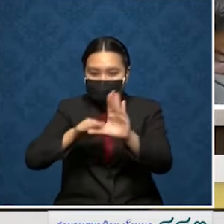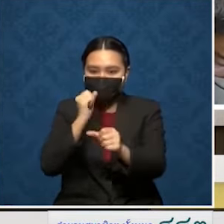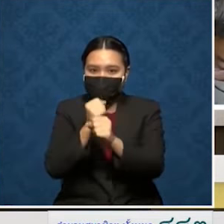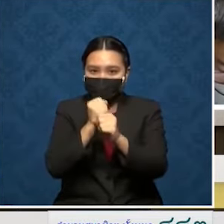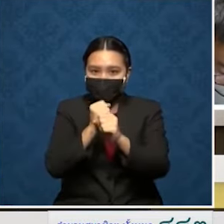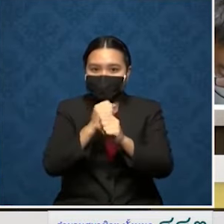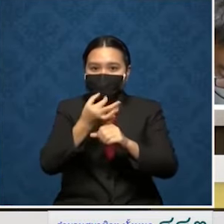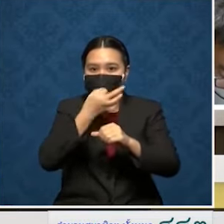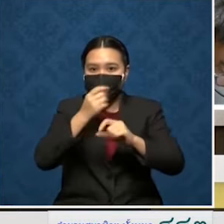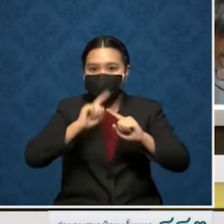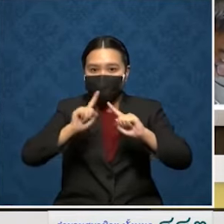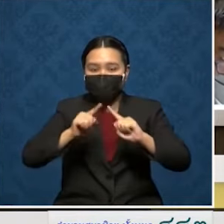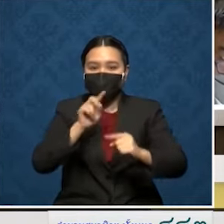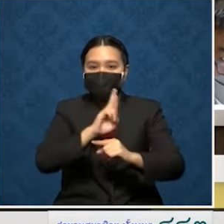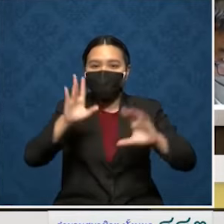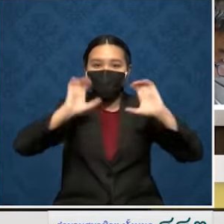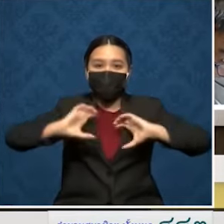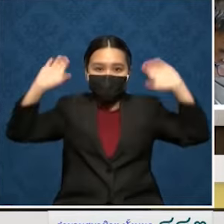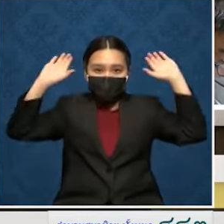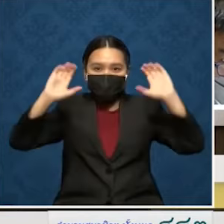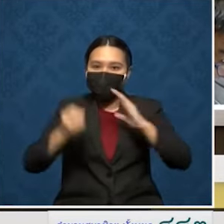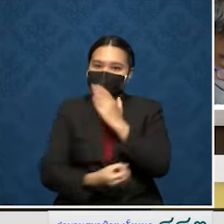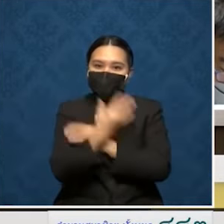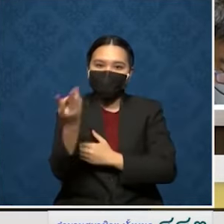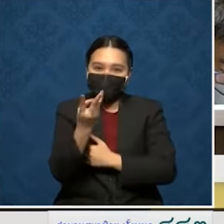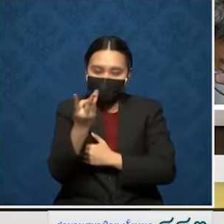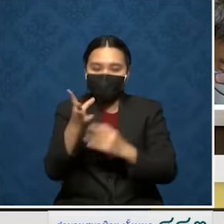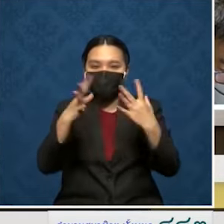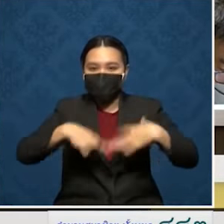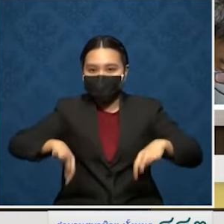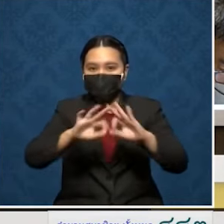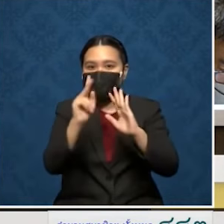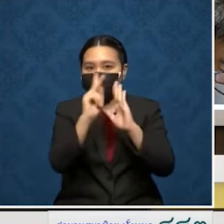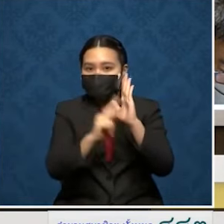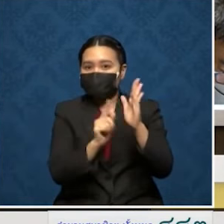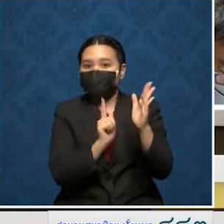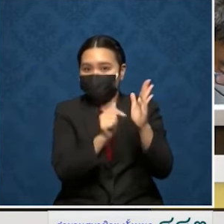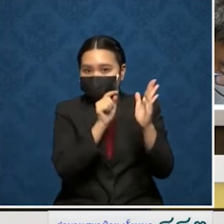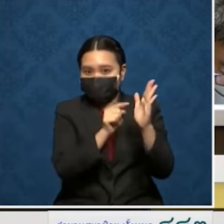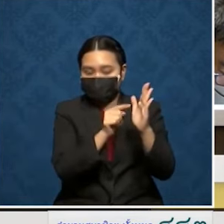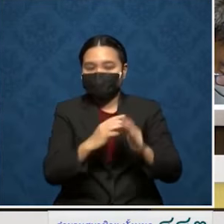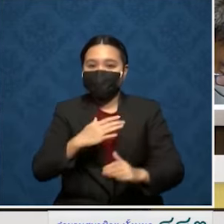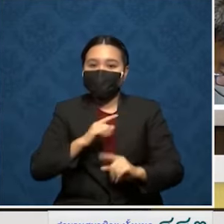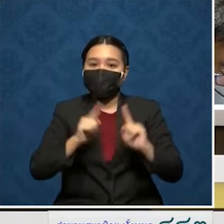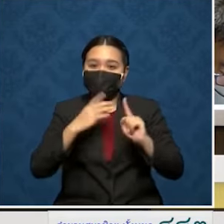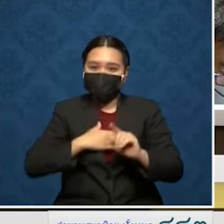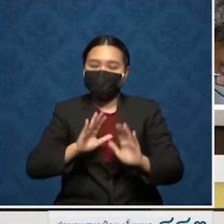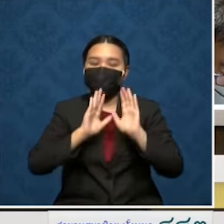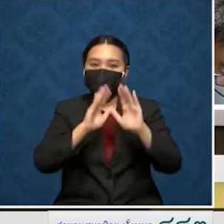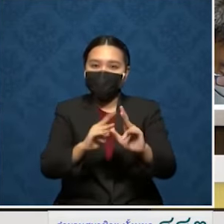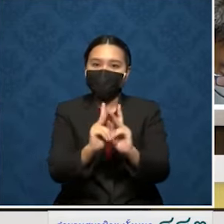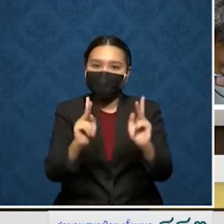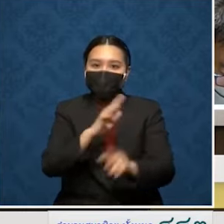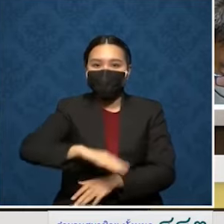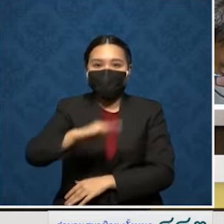การที่สำคัญที่สุดข้อกฎหมายนะครับแต่สิ่งหนึ่งที่ผมอยากฝากท่านคณะกรรมการให้ทราบนะครับว่